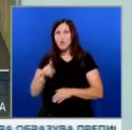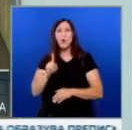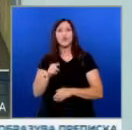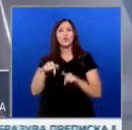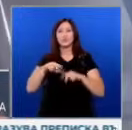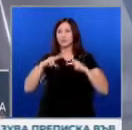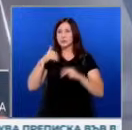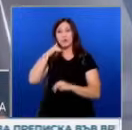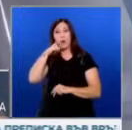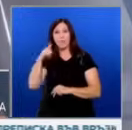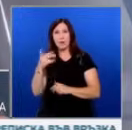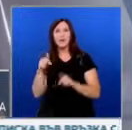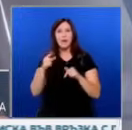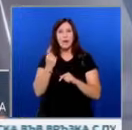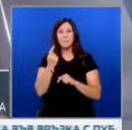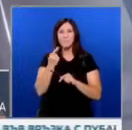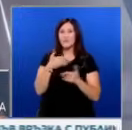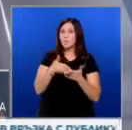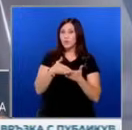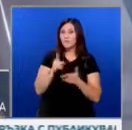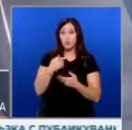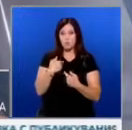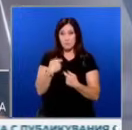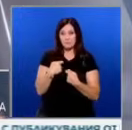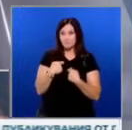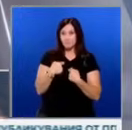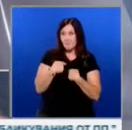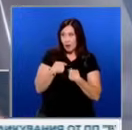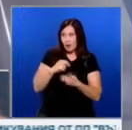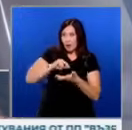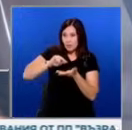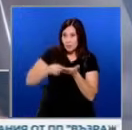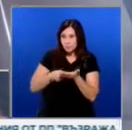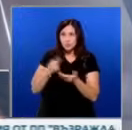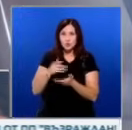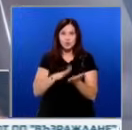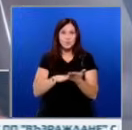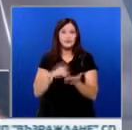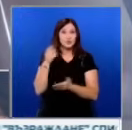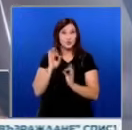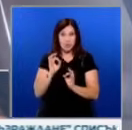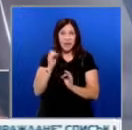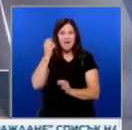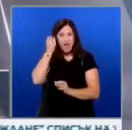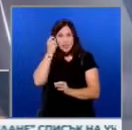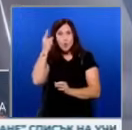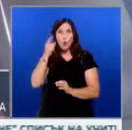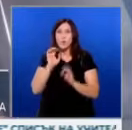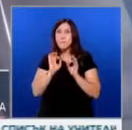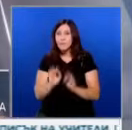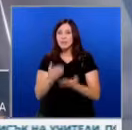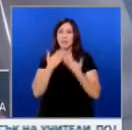сутрин. Първият мотив, който ме накара да подпиша този документ е, че такава идеология и до момента